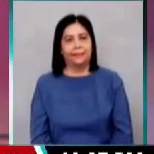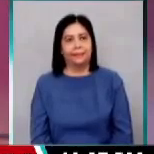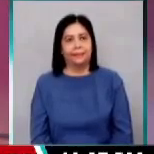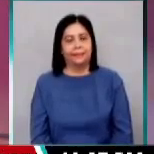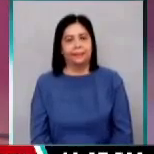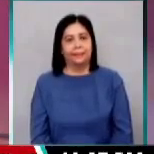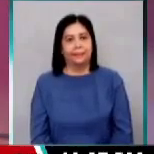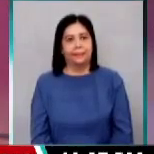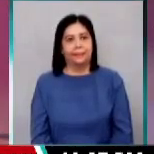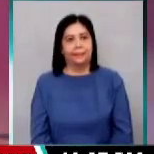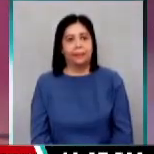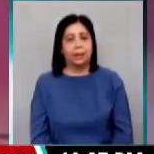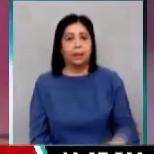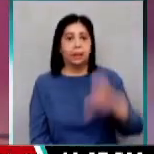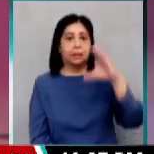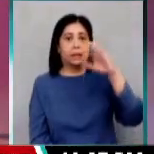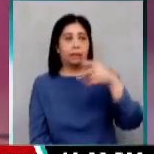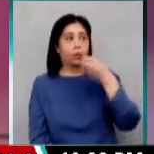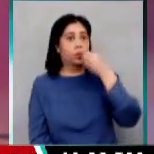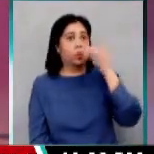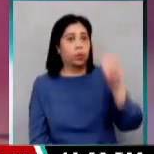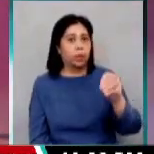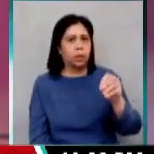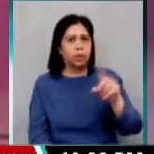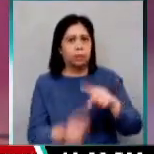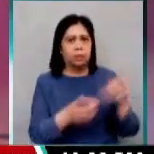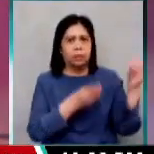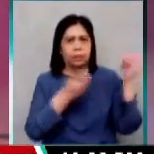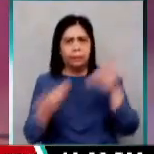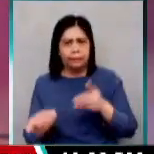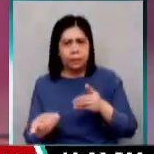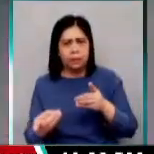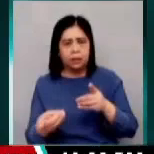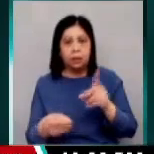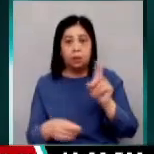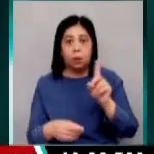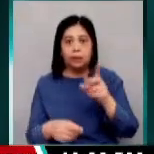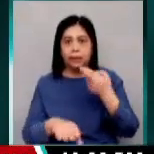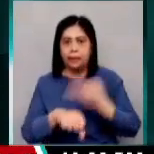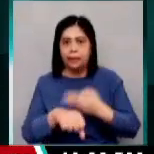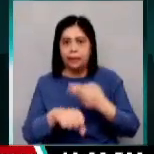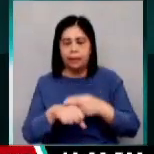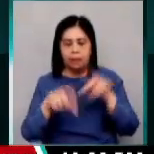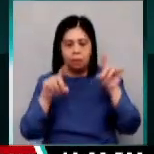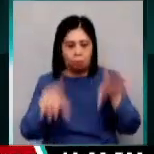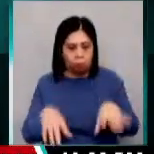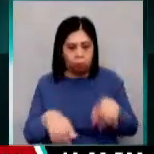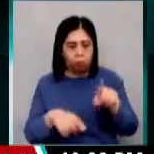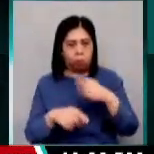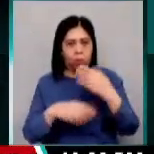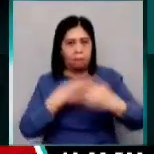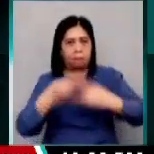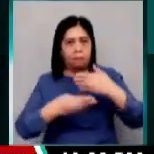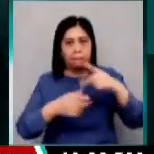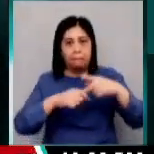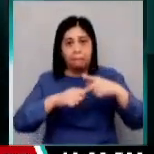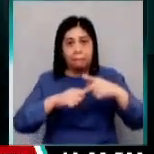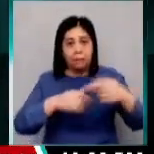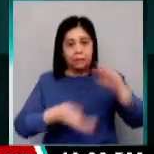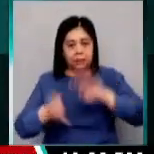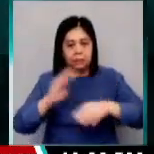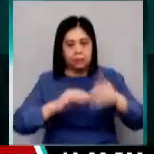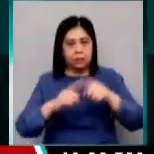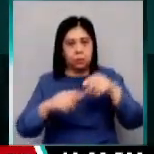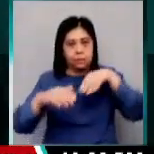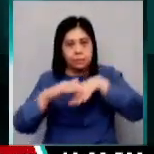Cellphone ang in order pero bato umano ang ide-deliver. Tumambad ang mga batong naka-bubble wrap nang i-raid ng Special